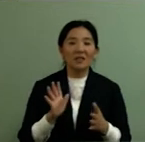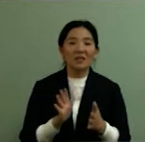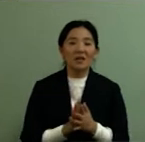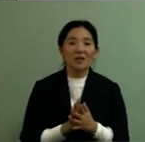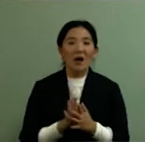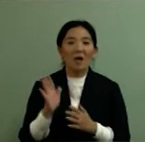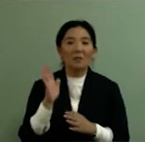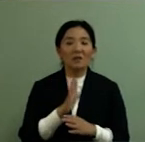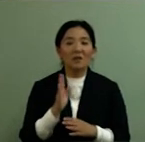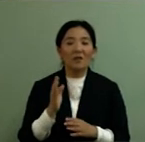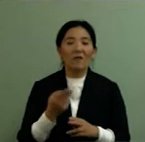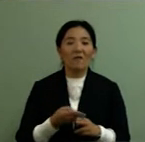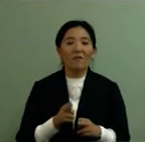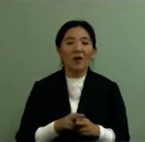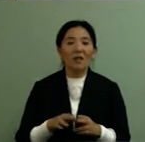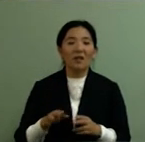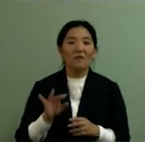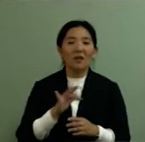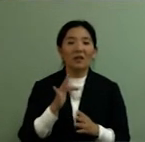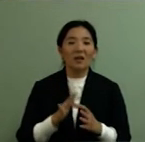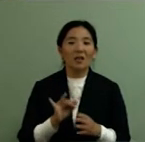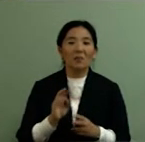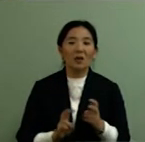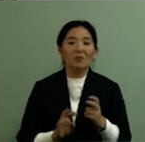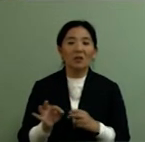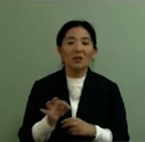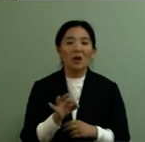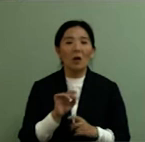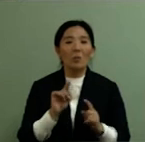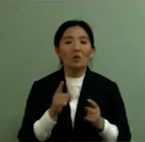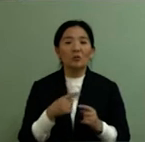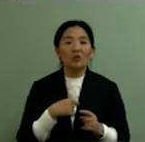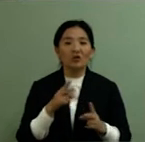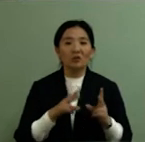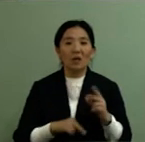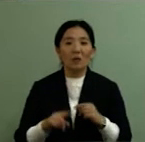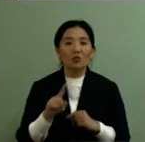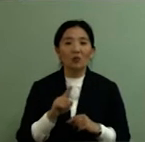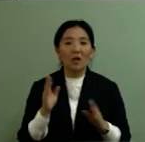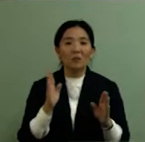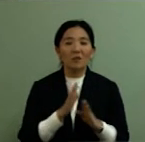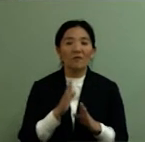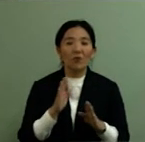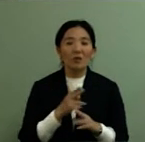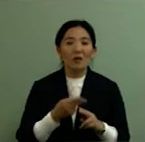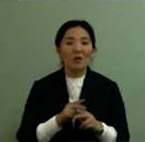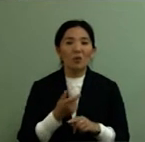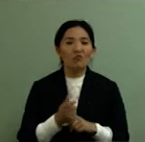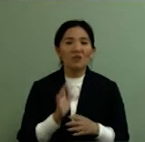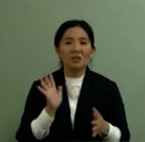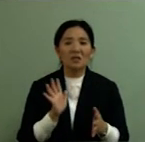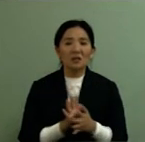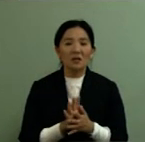загрязнением атмосферного воздуха в городах и промышленных районах. Почему мы считаем, что атмосферный воздух очень сильно